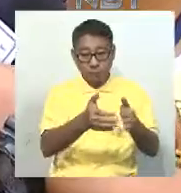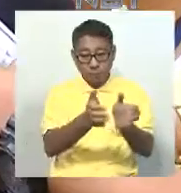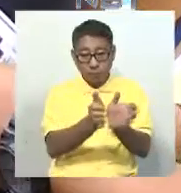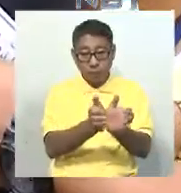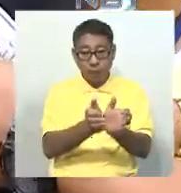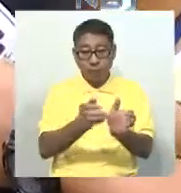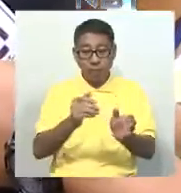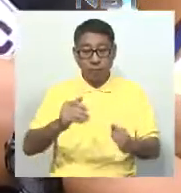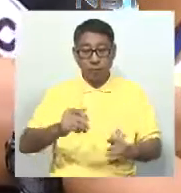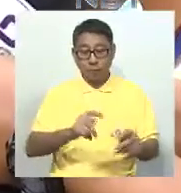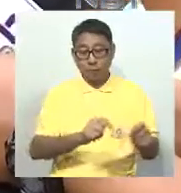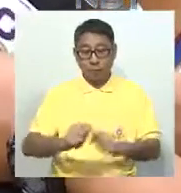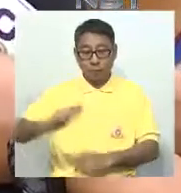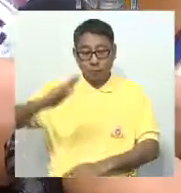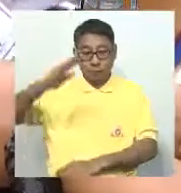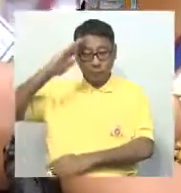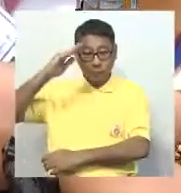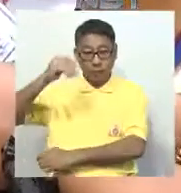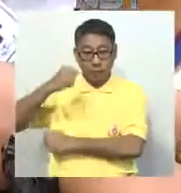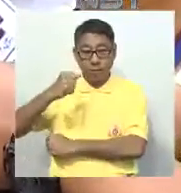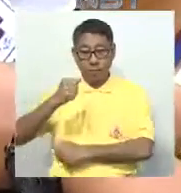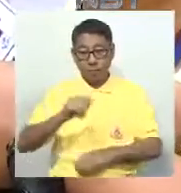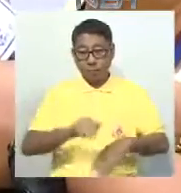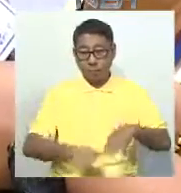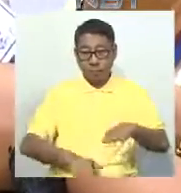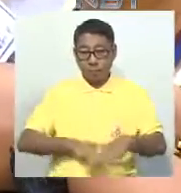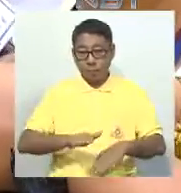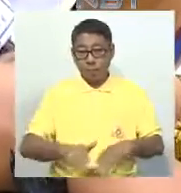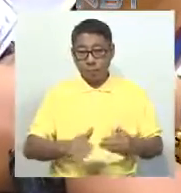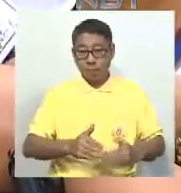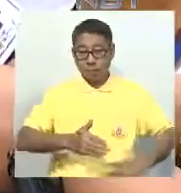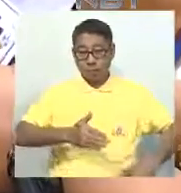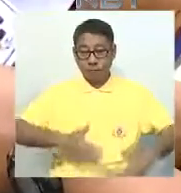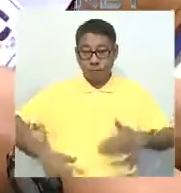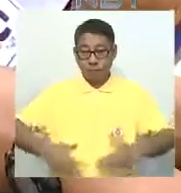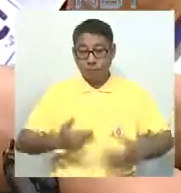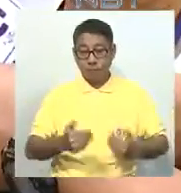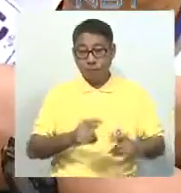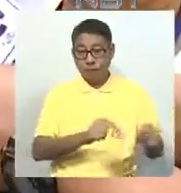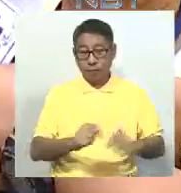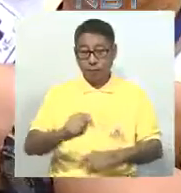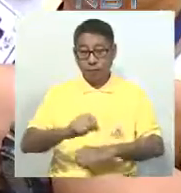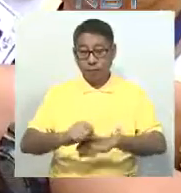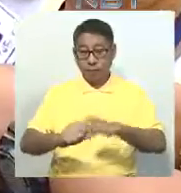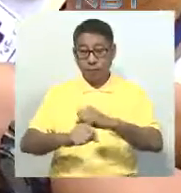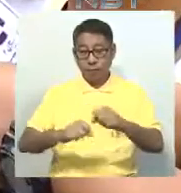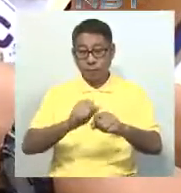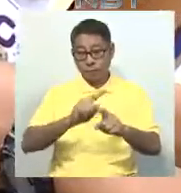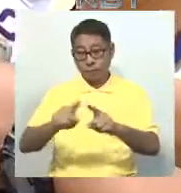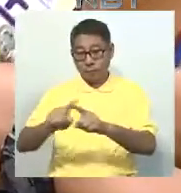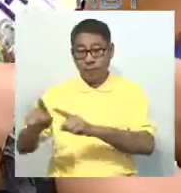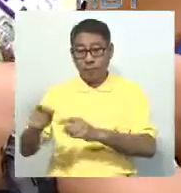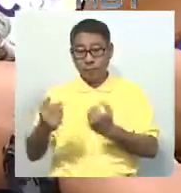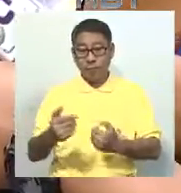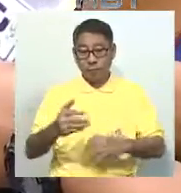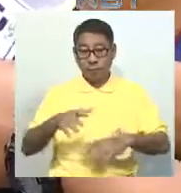เตรียมทหารการเดินการปลูกสร้างเตรียมอะไรเครื่องมนดบที่สำหรับสงฆ์พระกยาสนานแปล